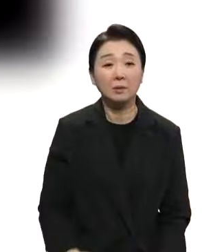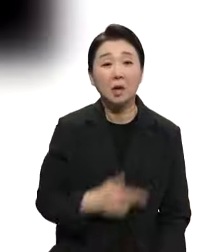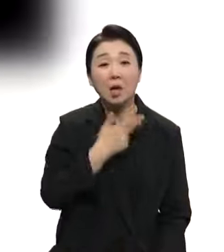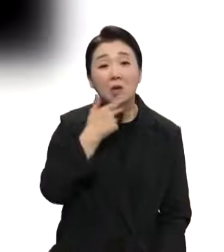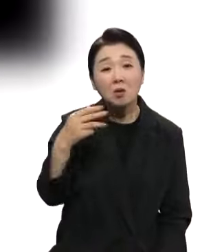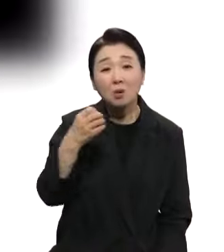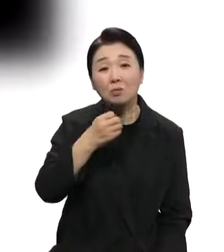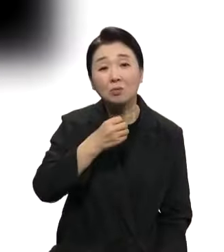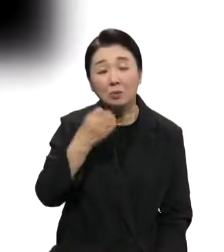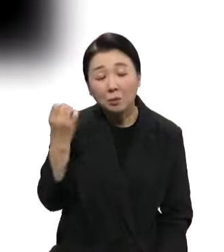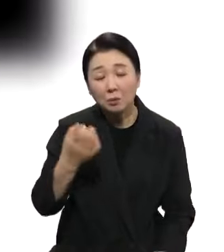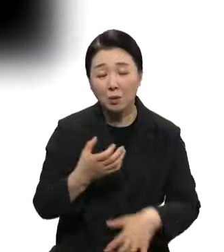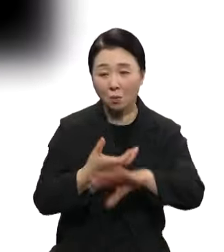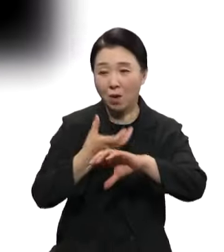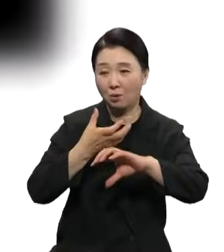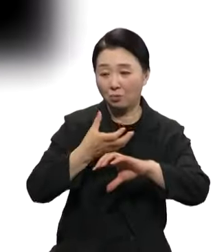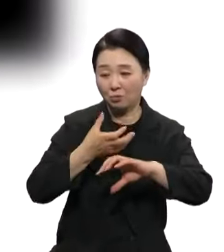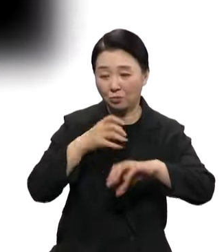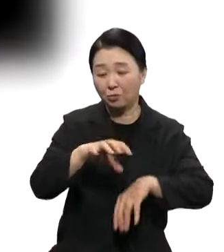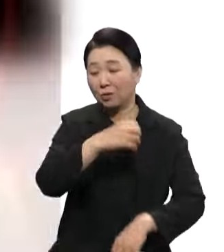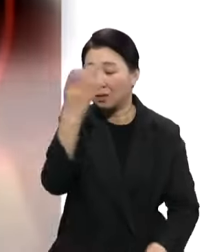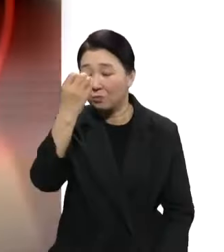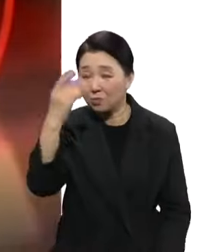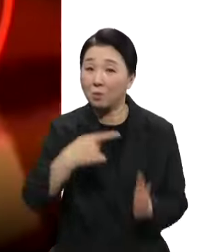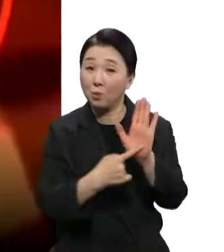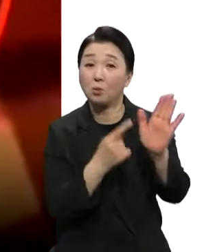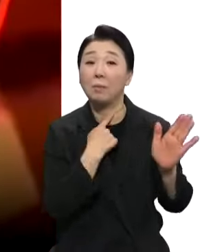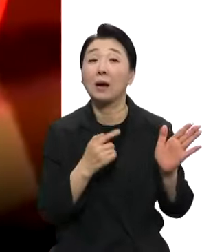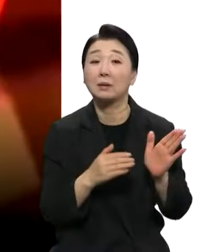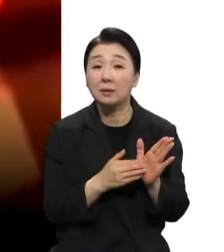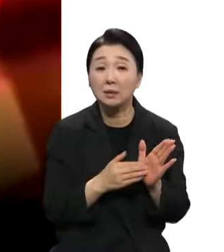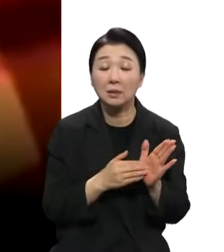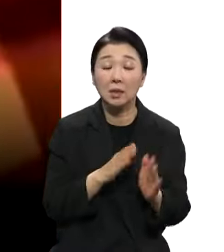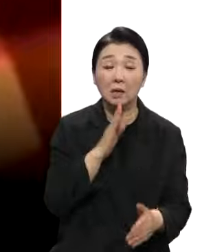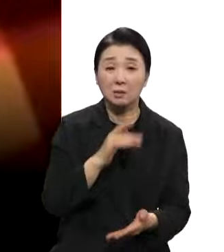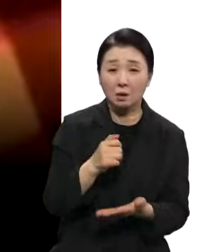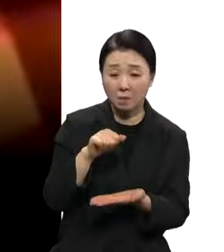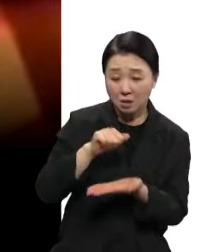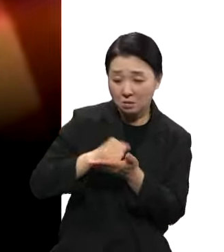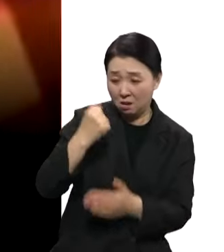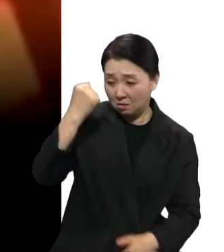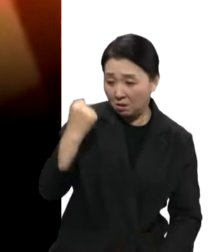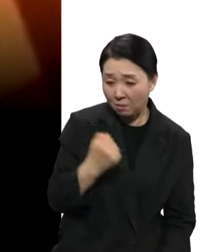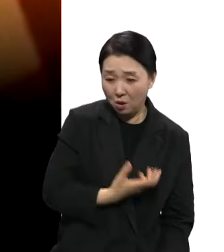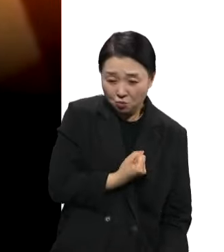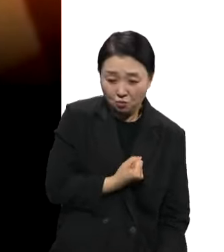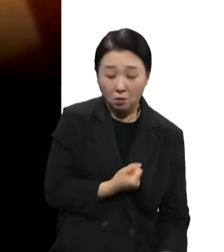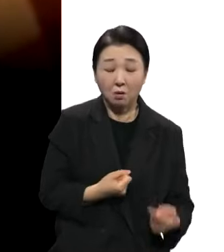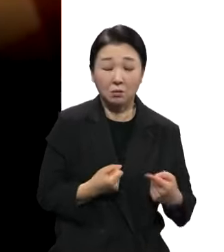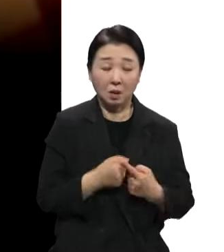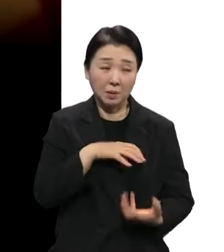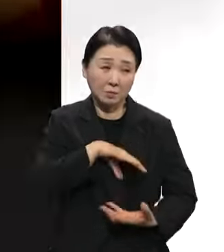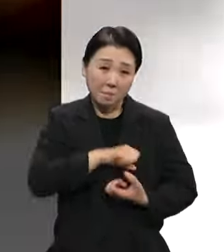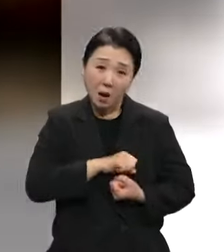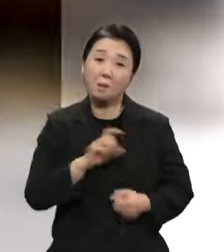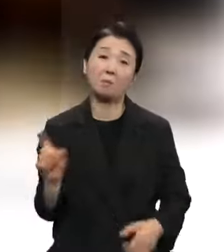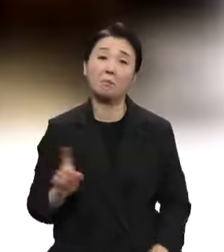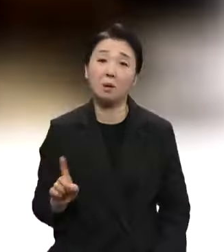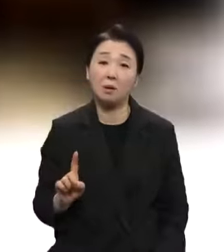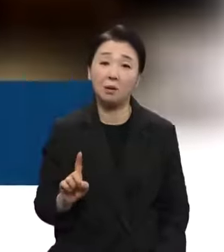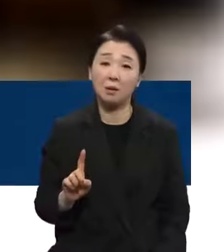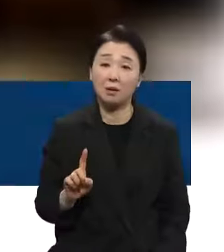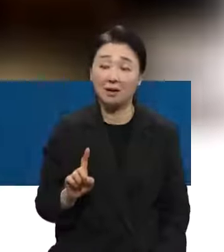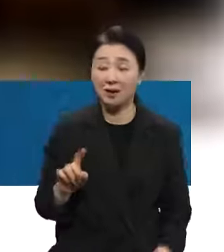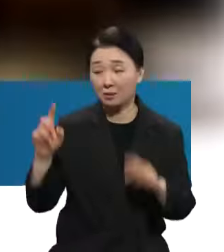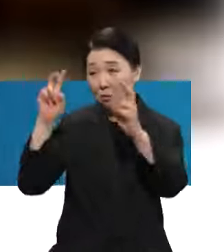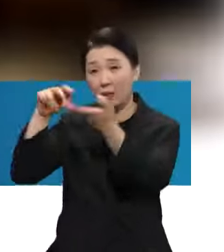영국의 데일리메일 등 여러 외신도 이 내용을 보도했는데요. 정말 잭팟의 충격으로 심정지가 온 걸까요? 하지만